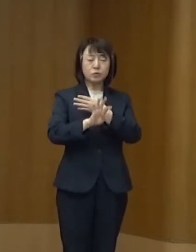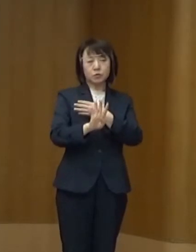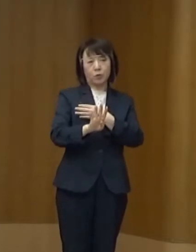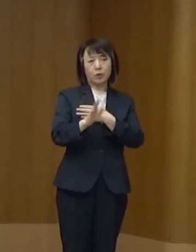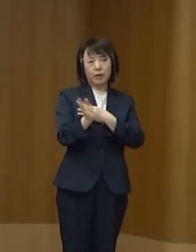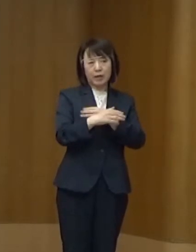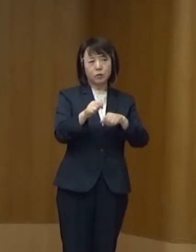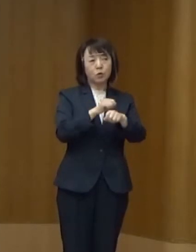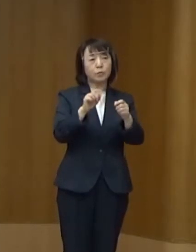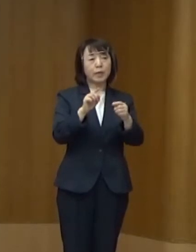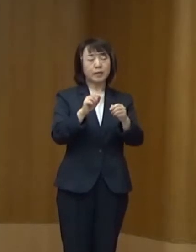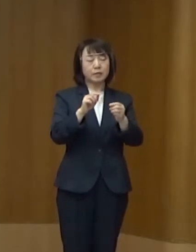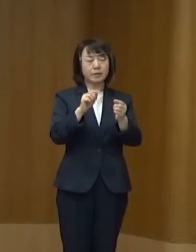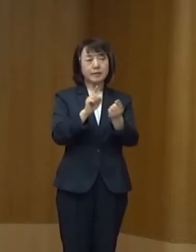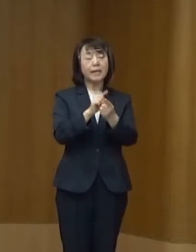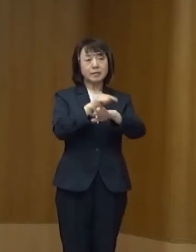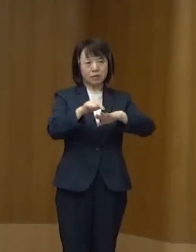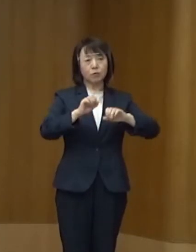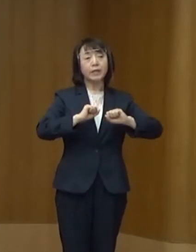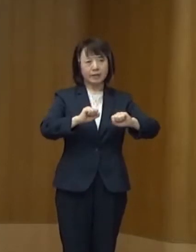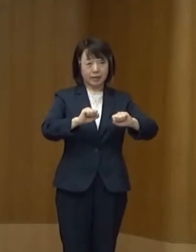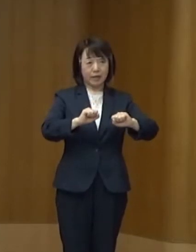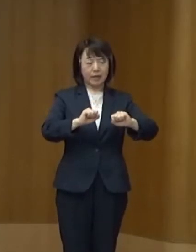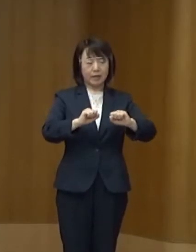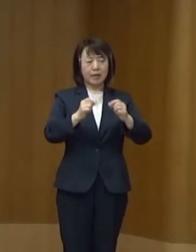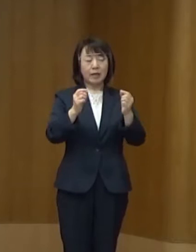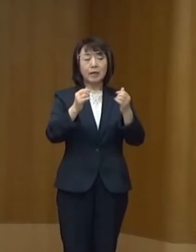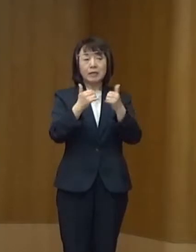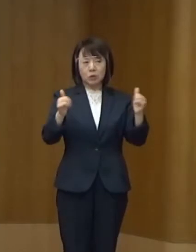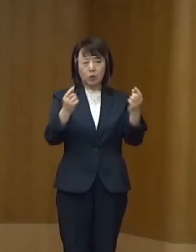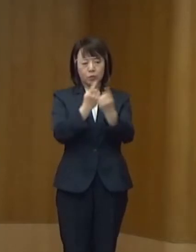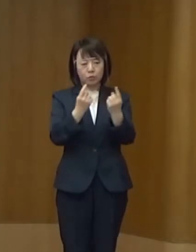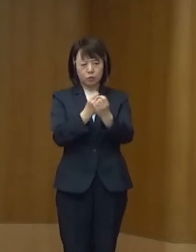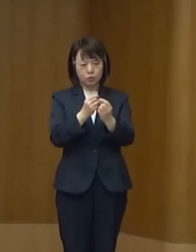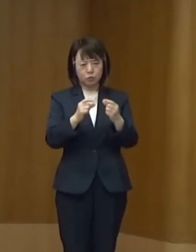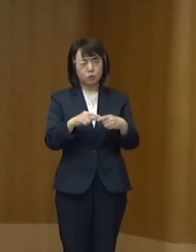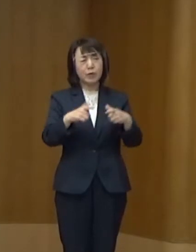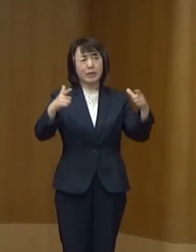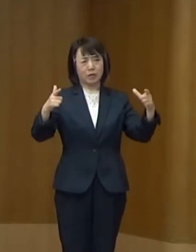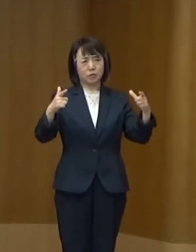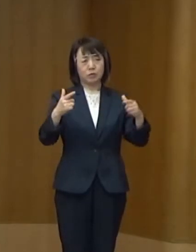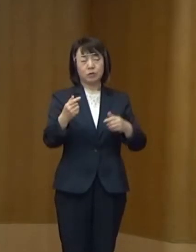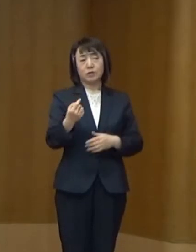対策をやってますので、人出は増加をしまして、昨